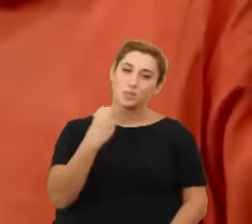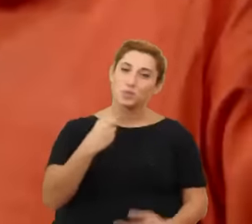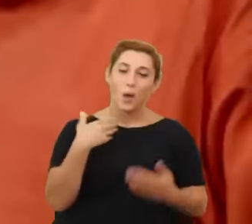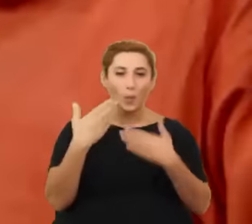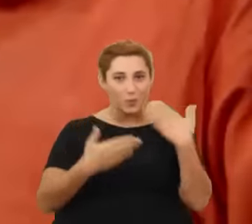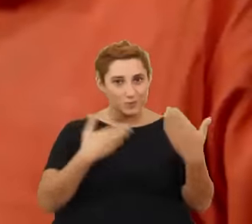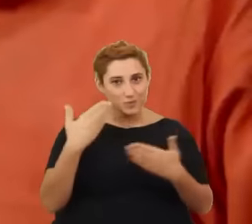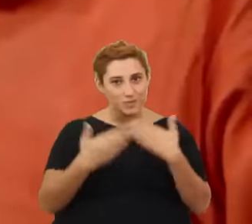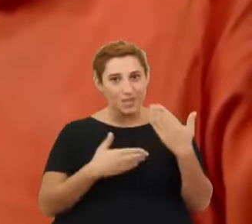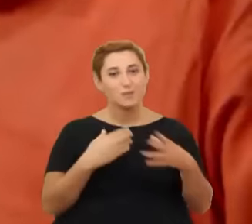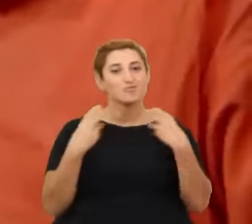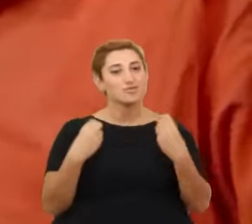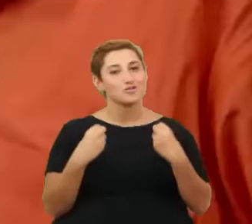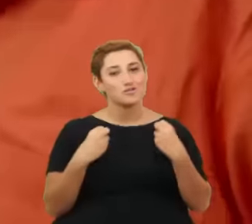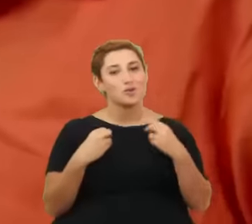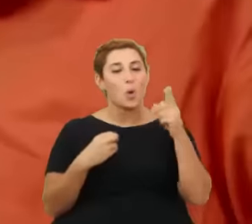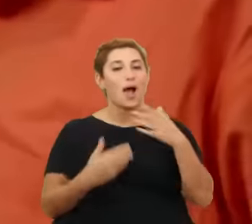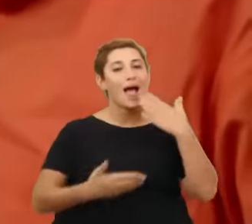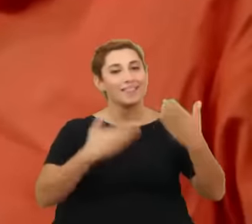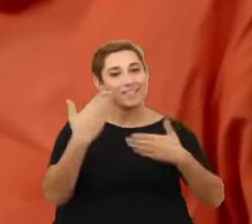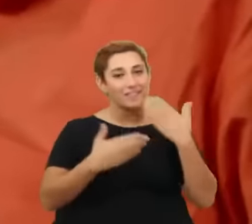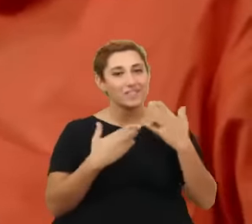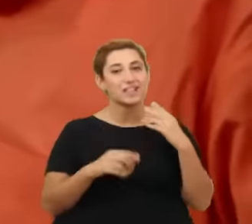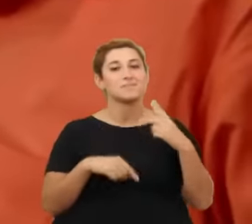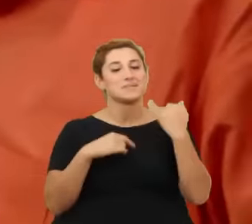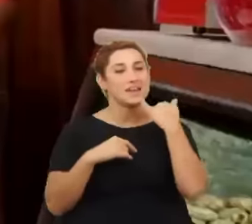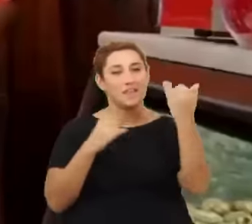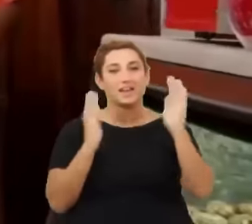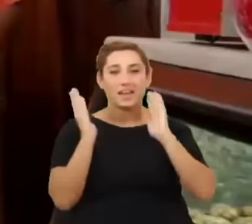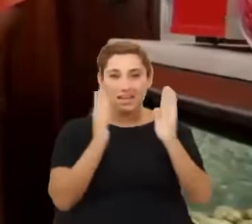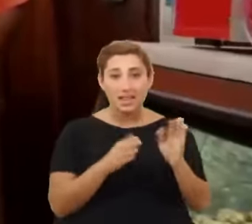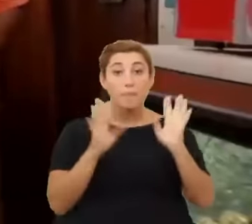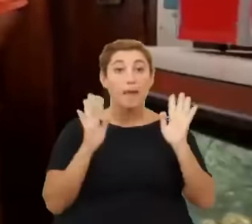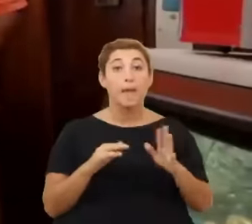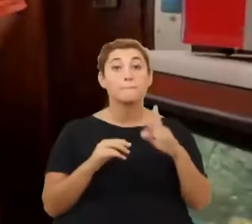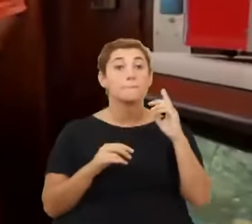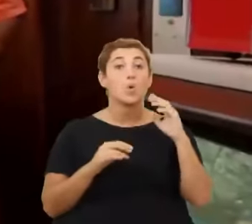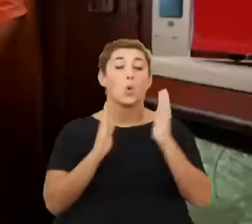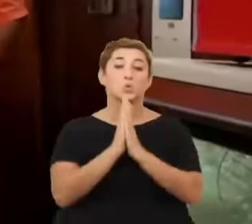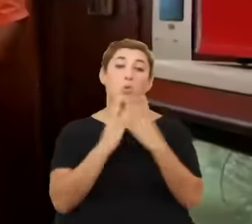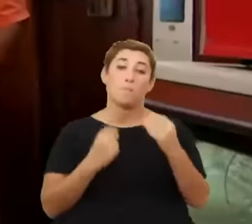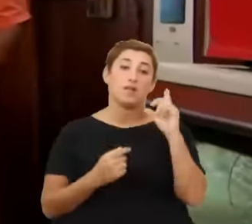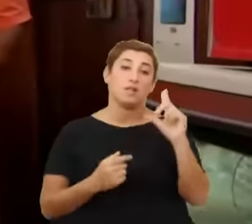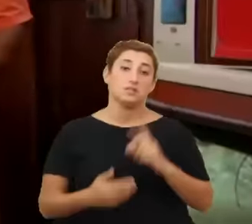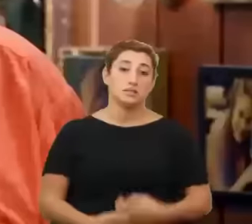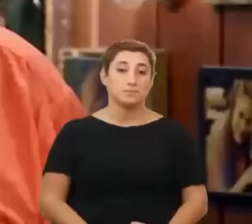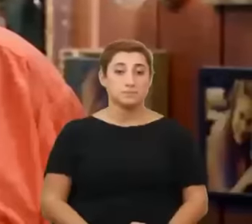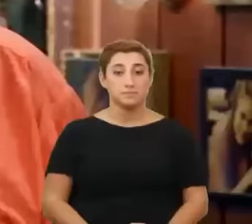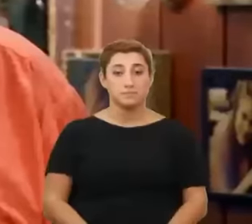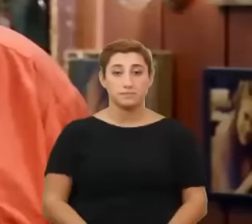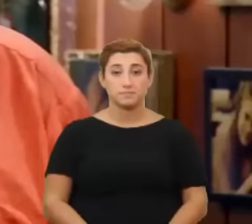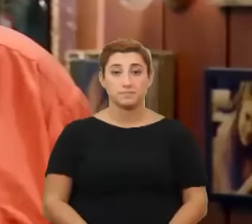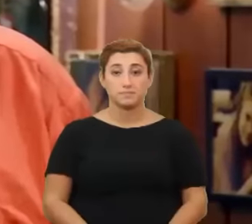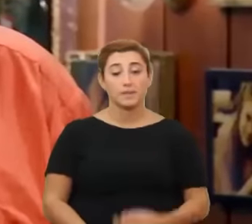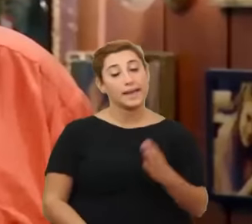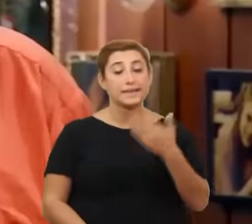güzel konuşalım. Güzel onlara anlattıralım. Ziyarete gidelim. Hem lazım özür dileyelim. Sami bir